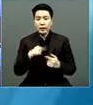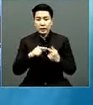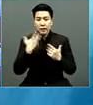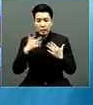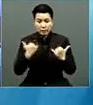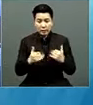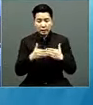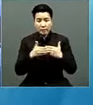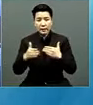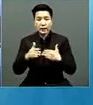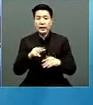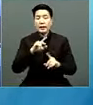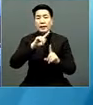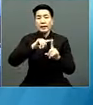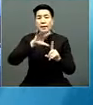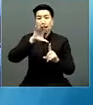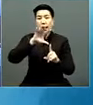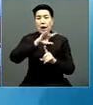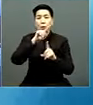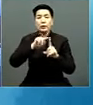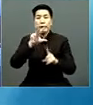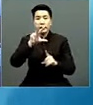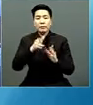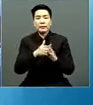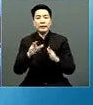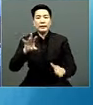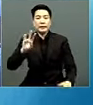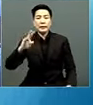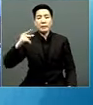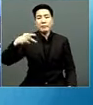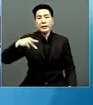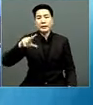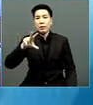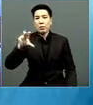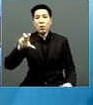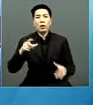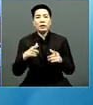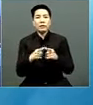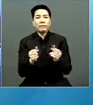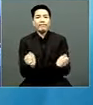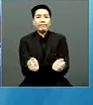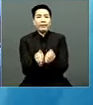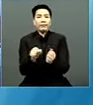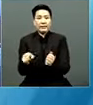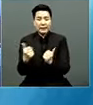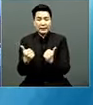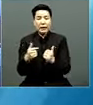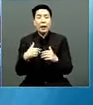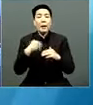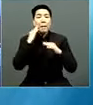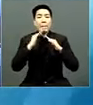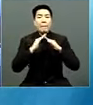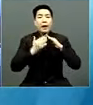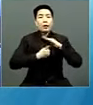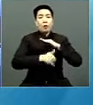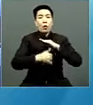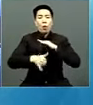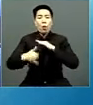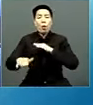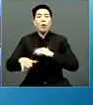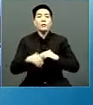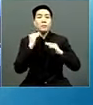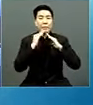ครับก็คือตั้งแต่3พฤษภาคมขึ้นมาเนี่ยนะ 7,300 กว่าคดีแล้วก็ทางด้านการออกนอกเคหสถานอีกประมาณ